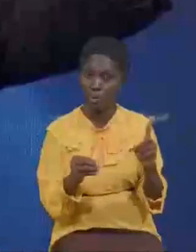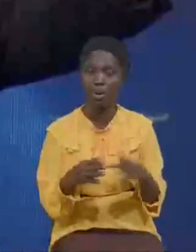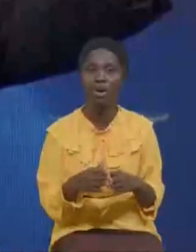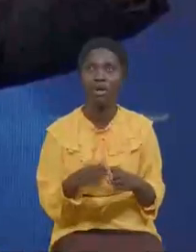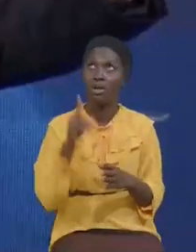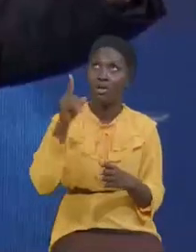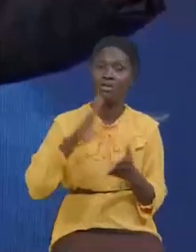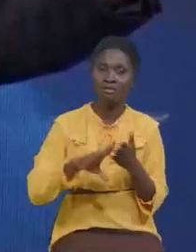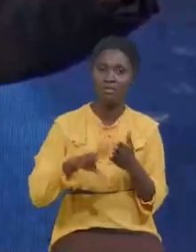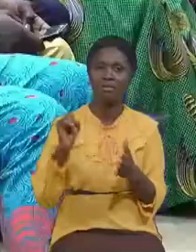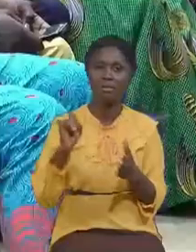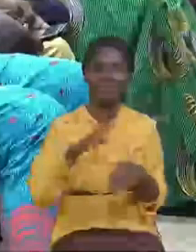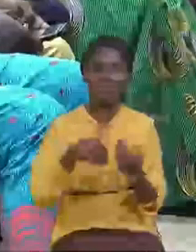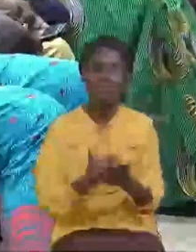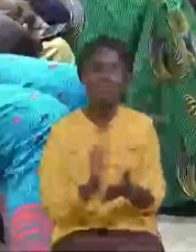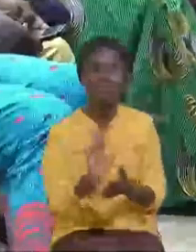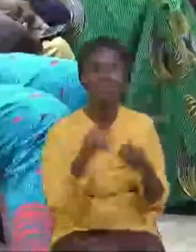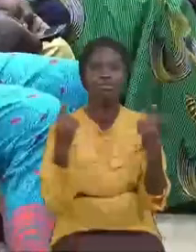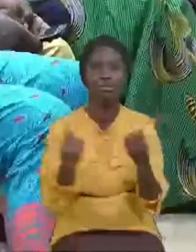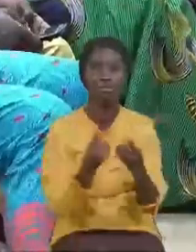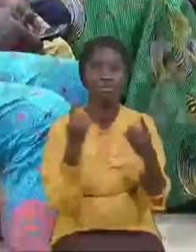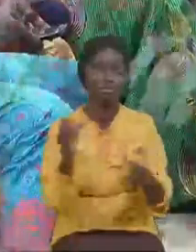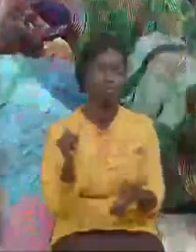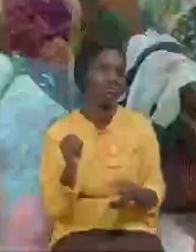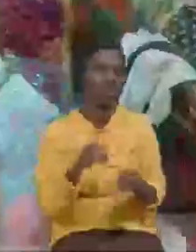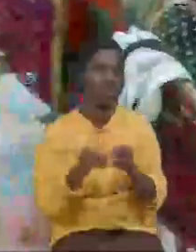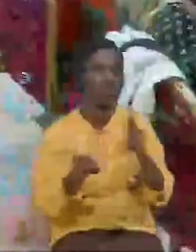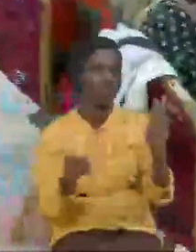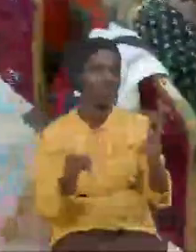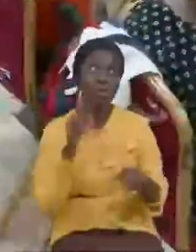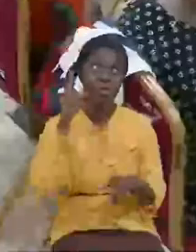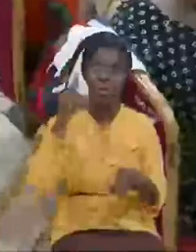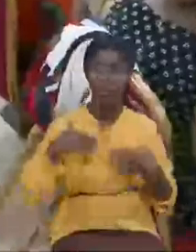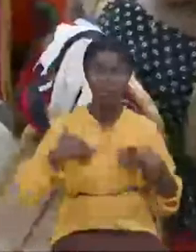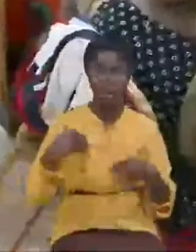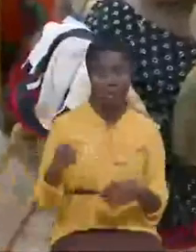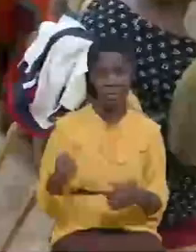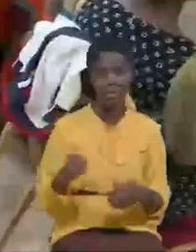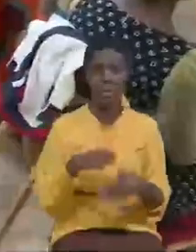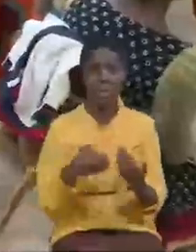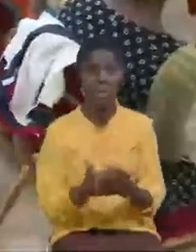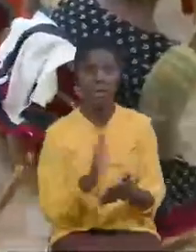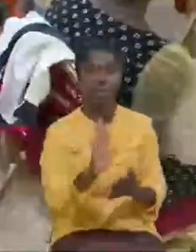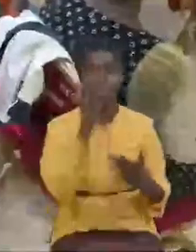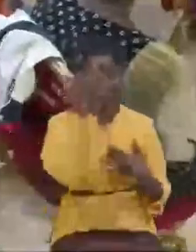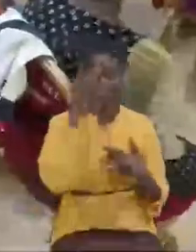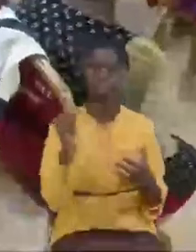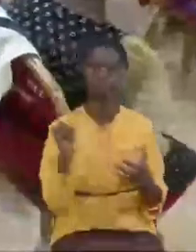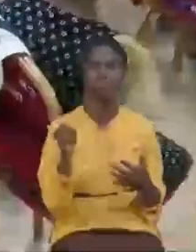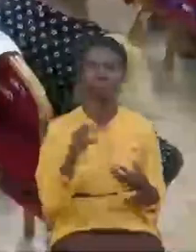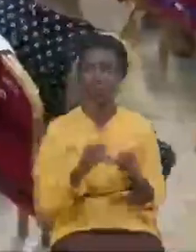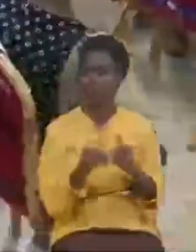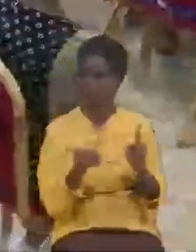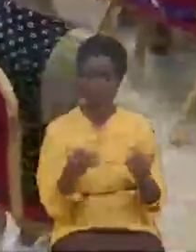bonté est venue ce soir. Il pardonne tes iniquités. 2. Il guérit tes maladies. Voyons numéro